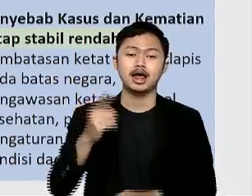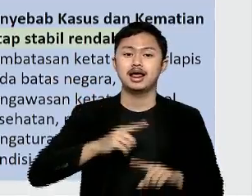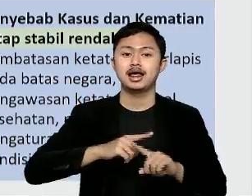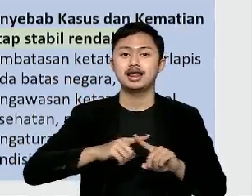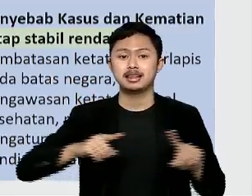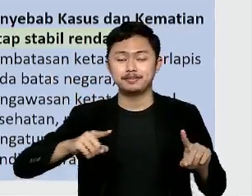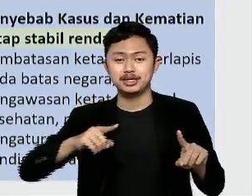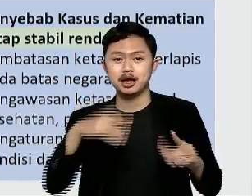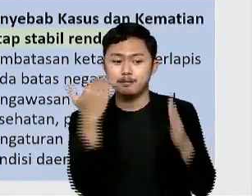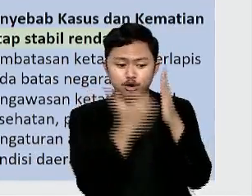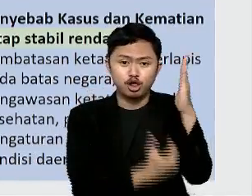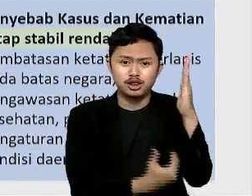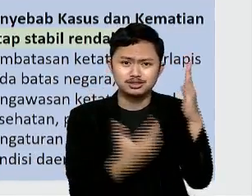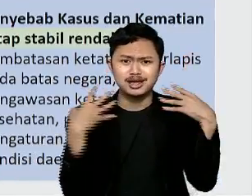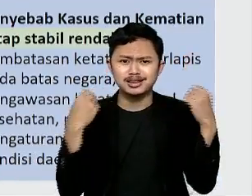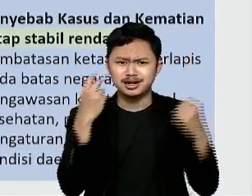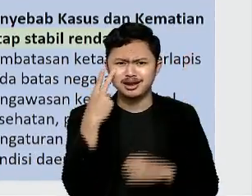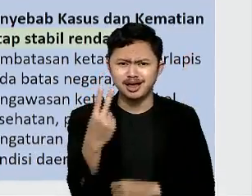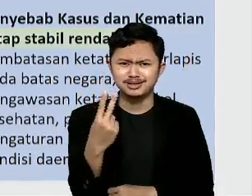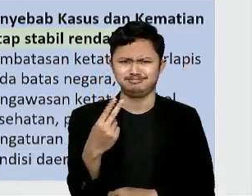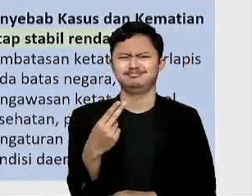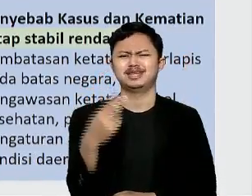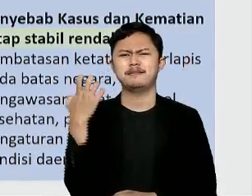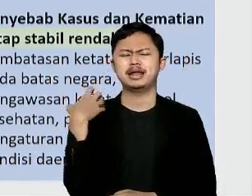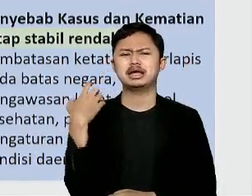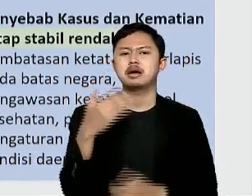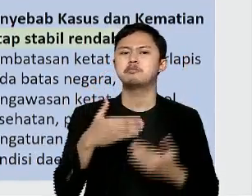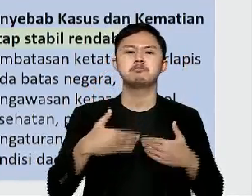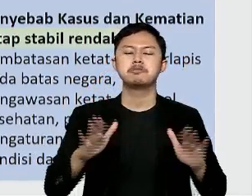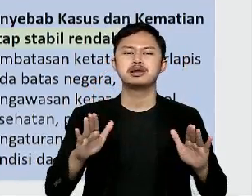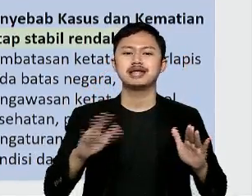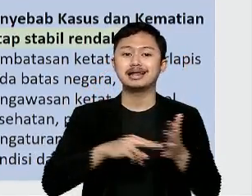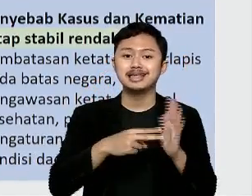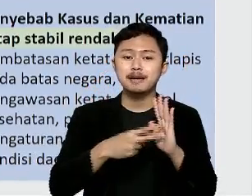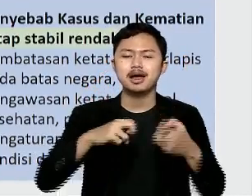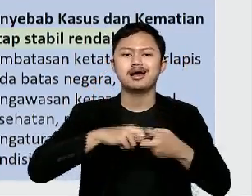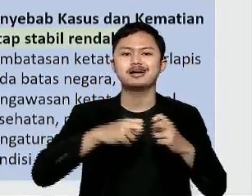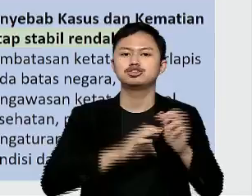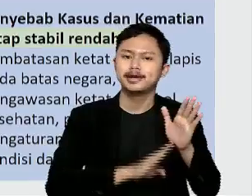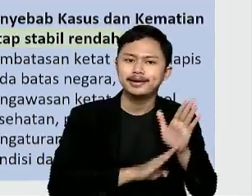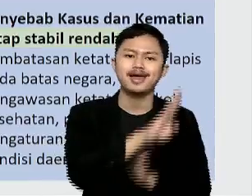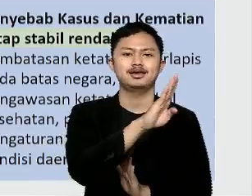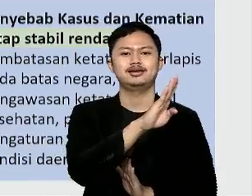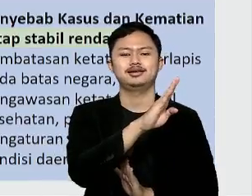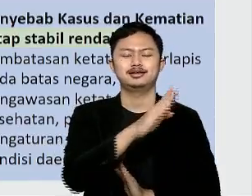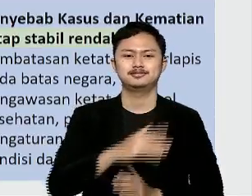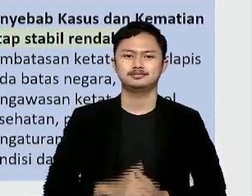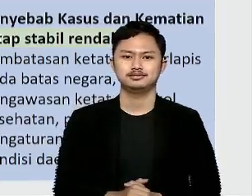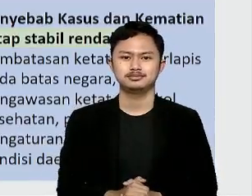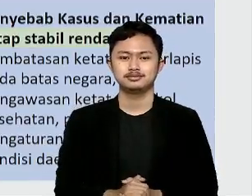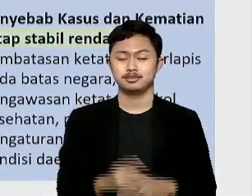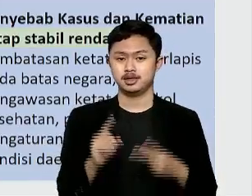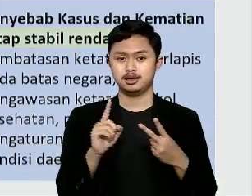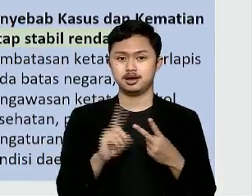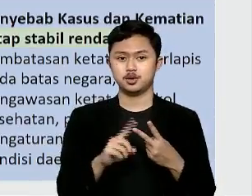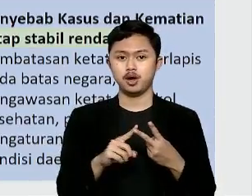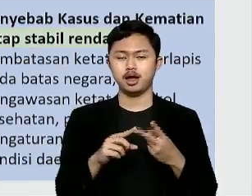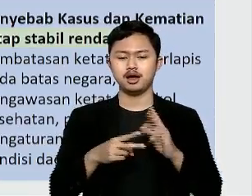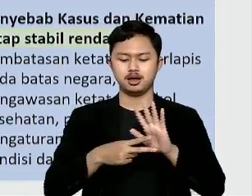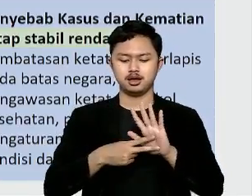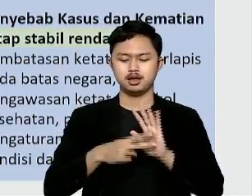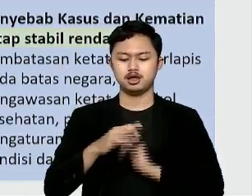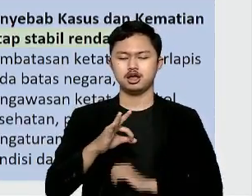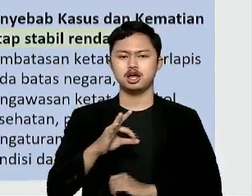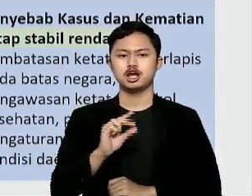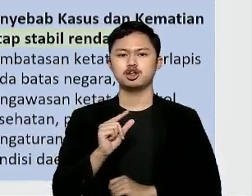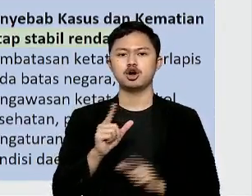dilakukan dengan ketat. Selanjutnya adalah Norwegia. Norwegia adalah satu dari sekian negara